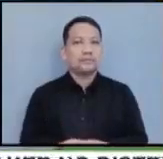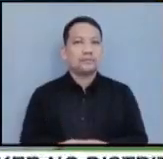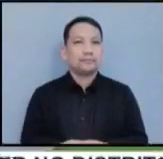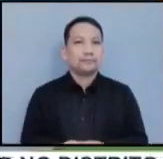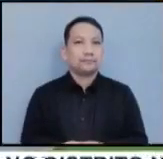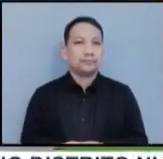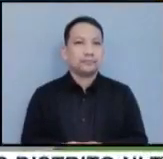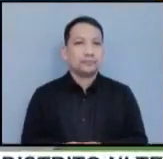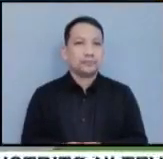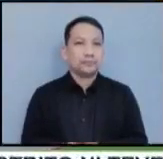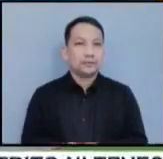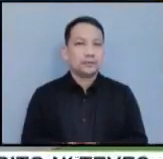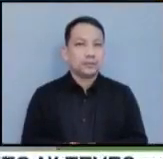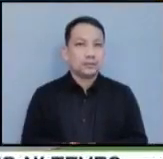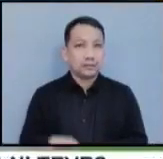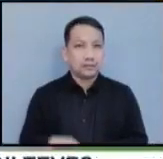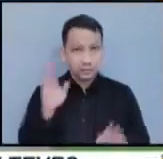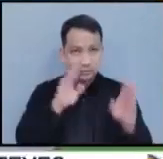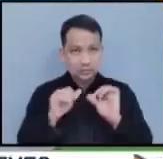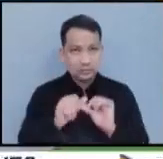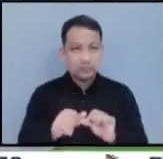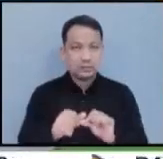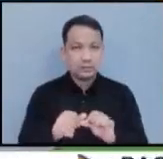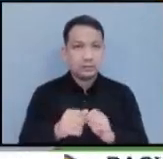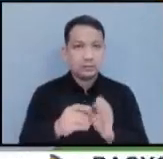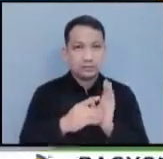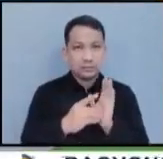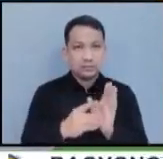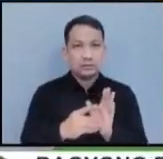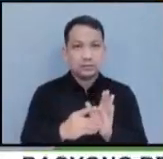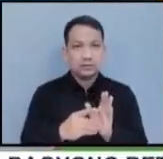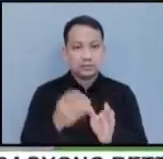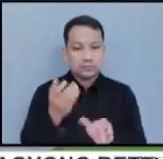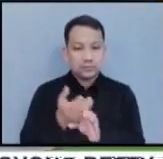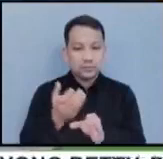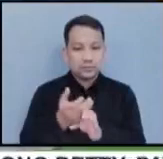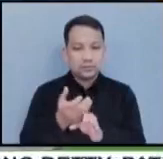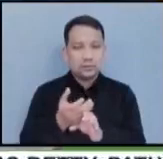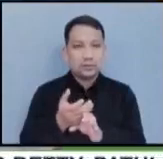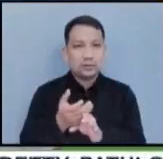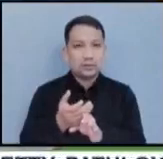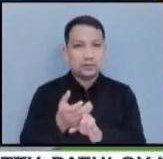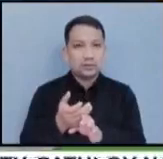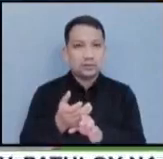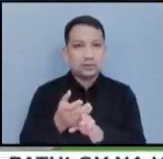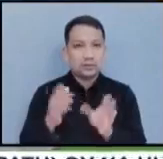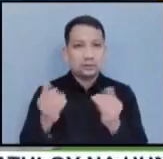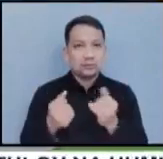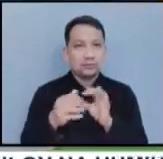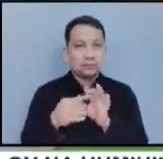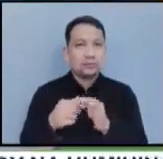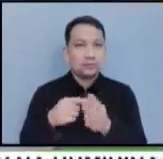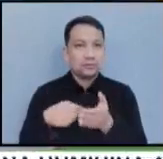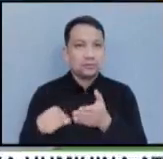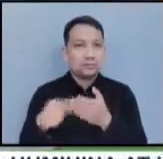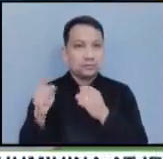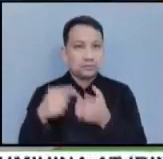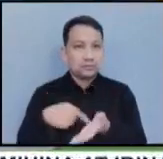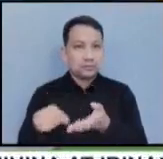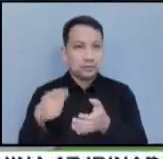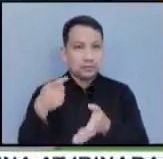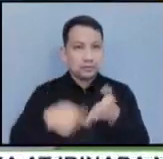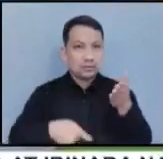Nauwi sa kaguluhan ay sinagawang demonstrasyon ng mga car dealer laban sa pagtaas ng custom duties o buwis sa pag-angkat ng mga